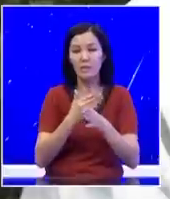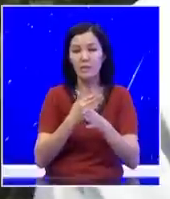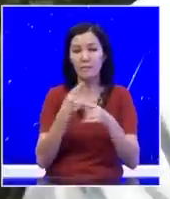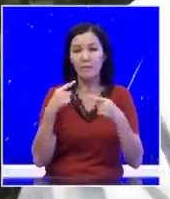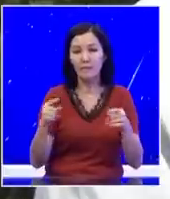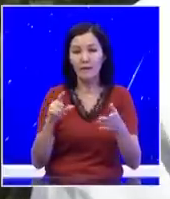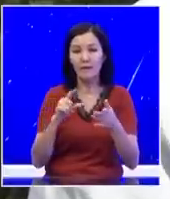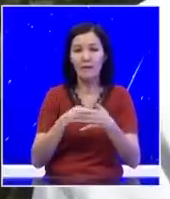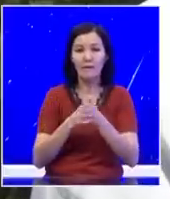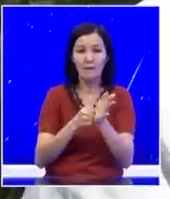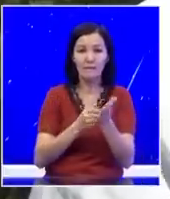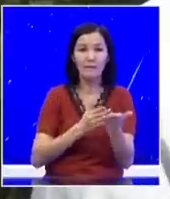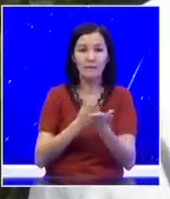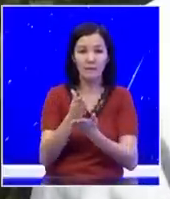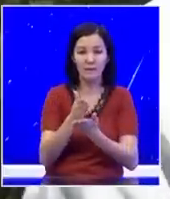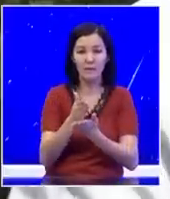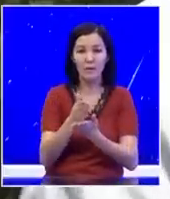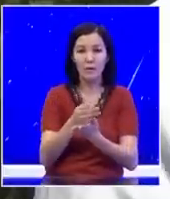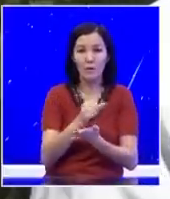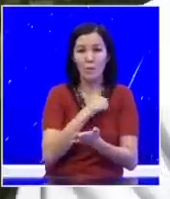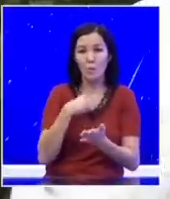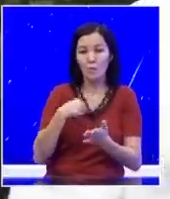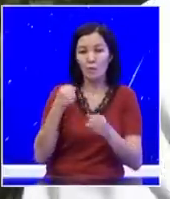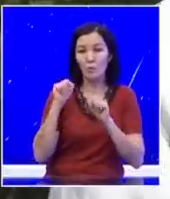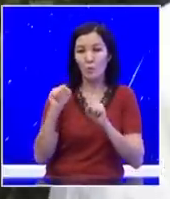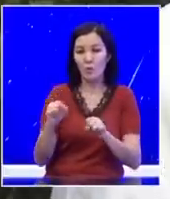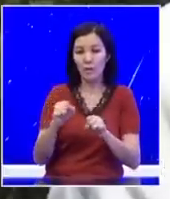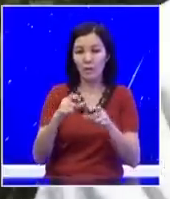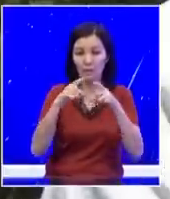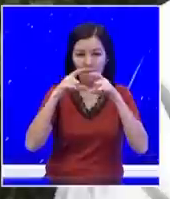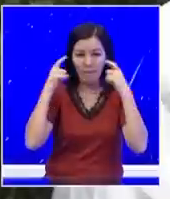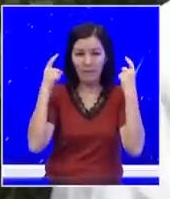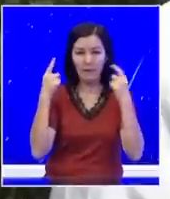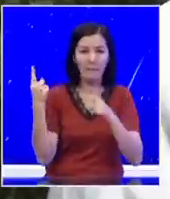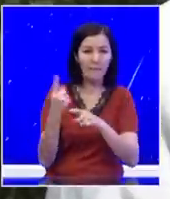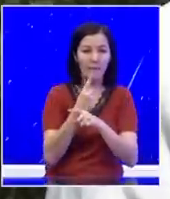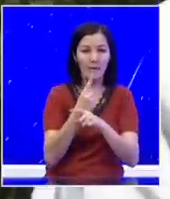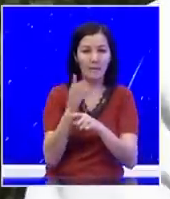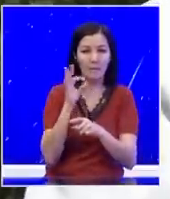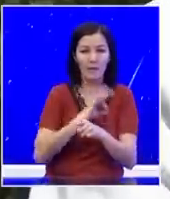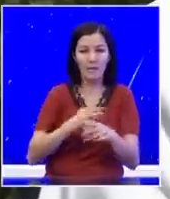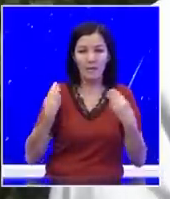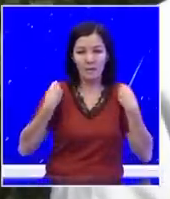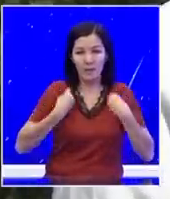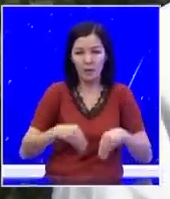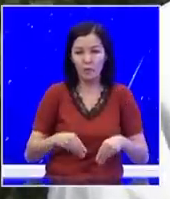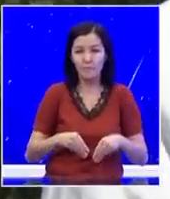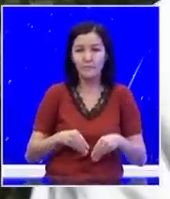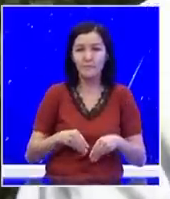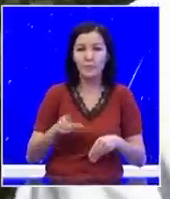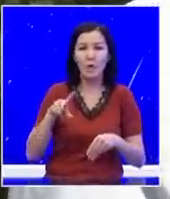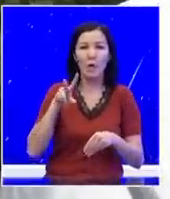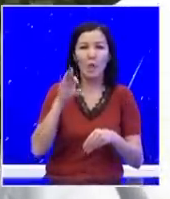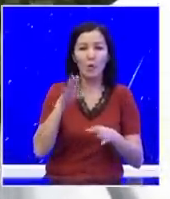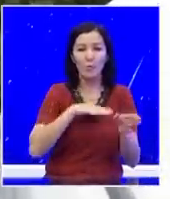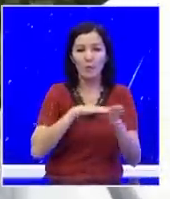Жаңағы санитарный өзінің жаңағы қорғаныш киімдері, маскамен, одан кейін жаңағы бір реттік костюммен, одан кейін жаңағы растворлармен